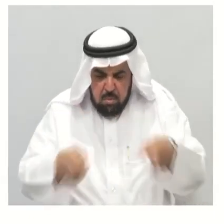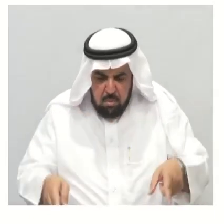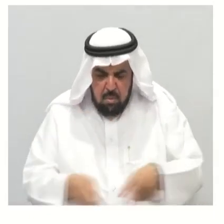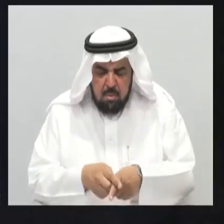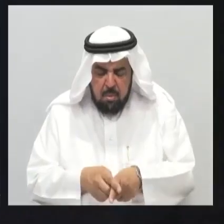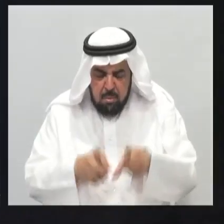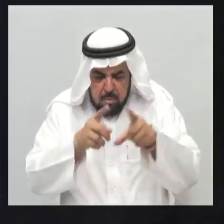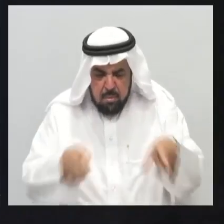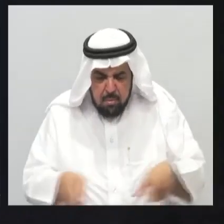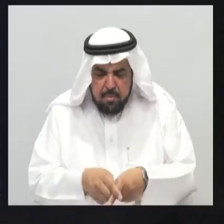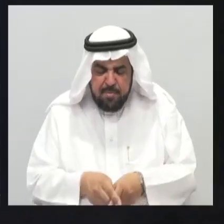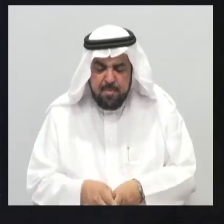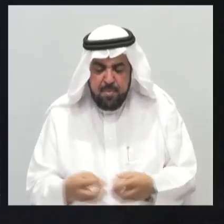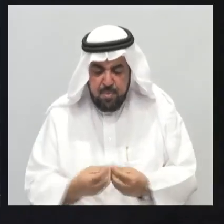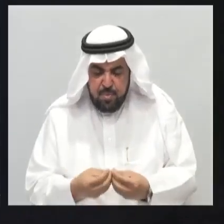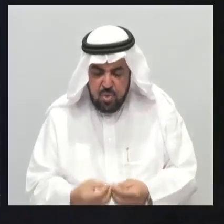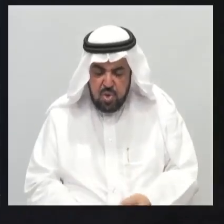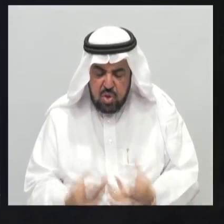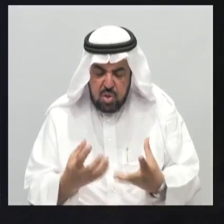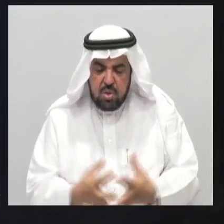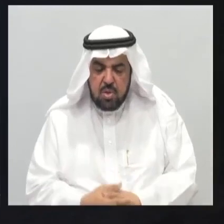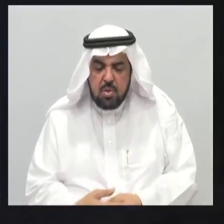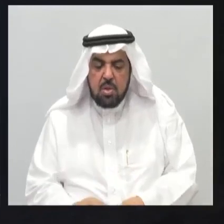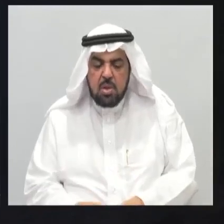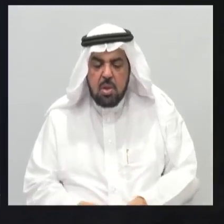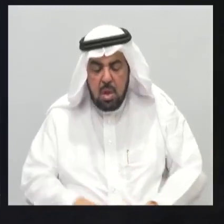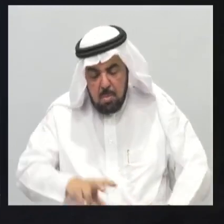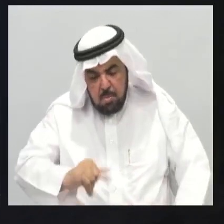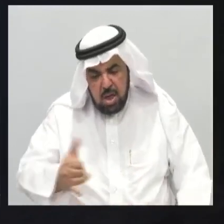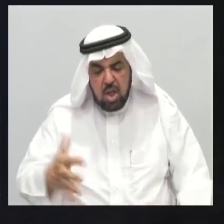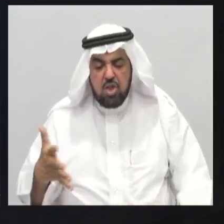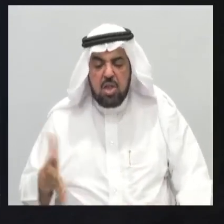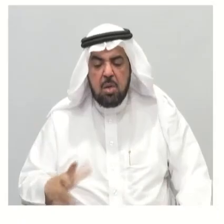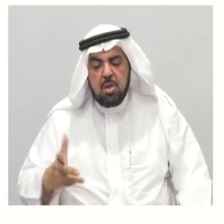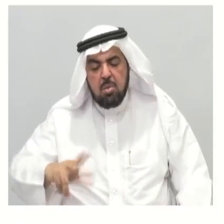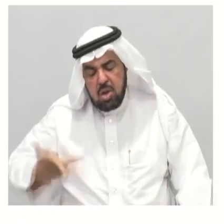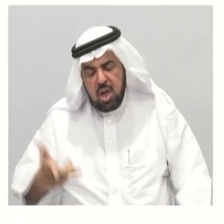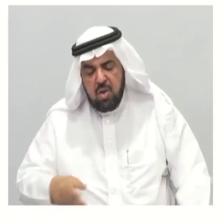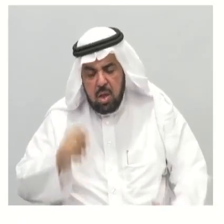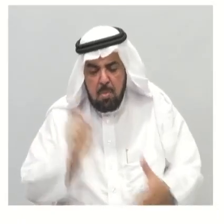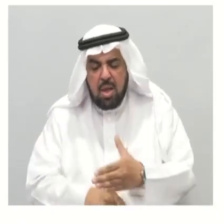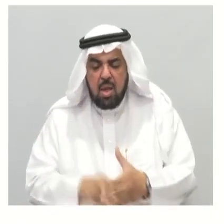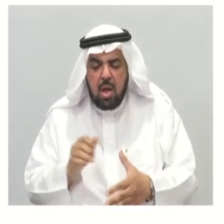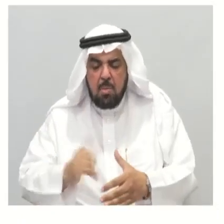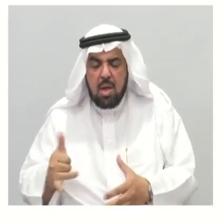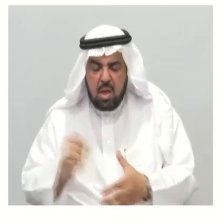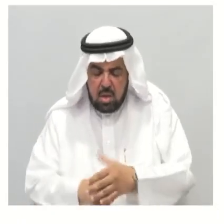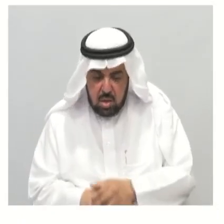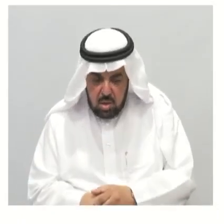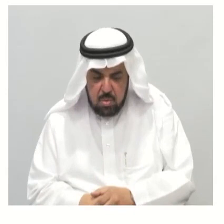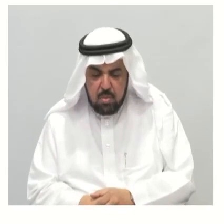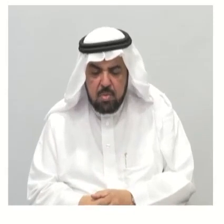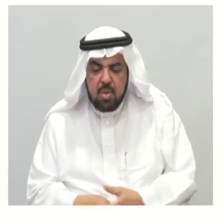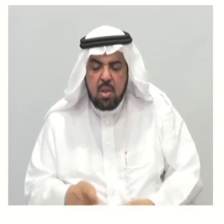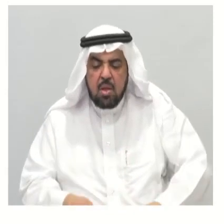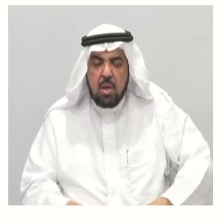عندما يكتمل هذا المثلث يعطيني المادة مختلفة تماماً عن المادة الأصلية. إذن لابد من اكتمال هذا المثلث